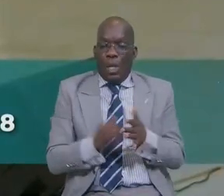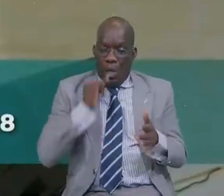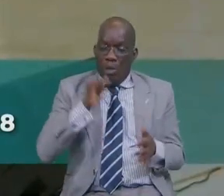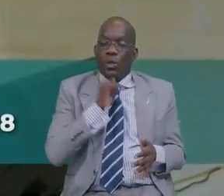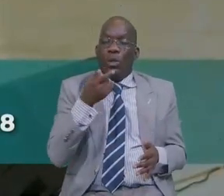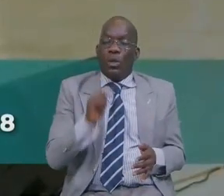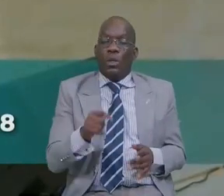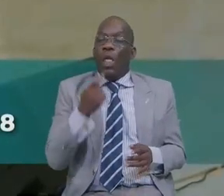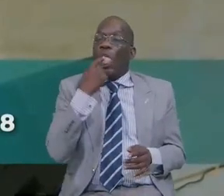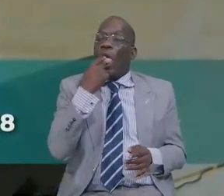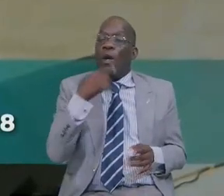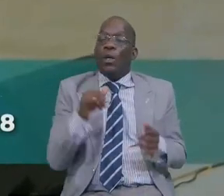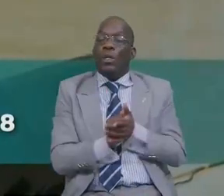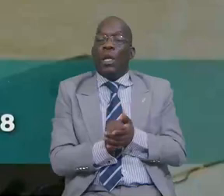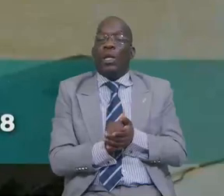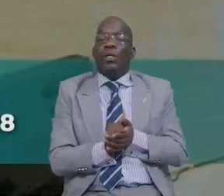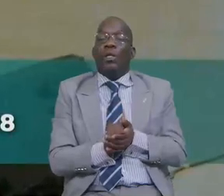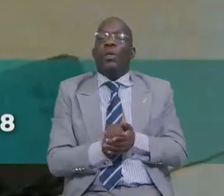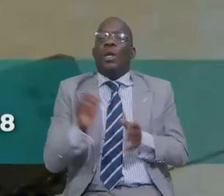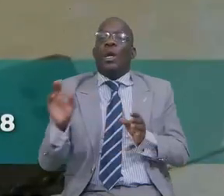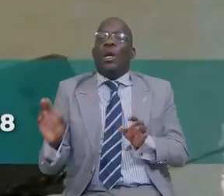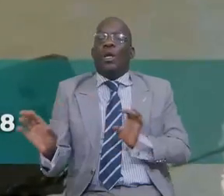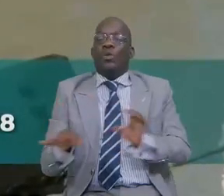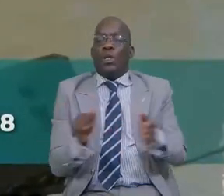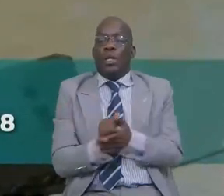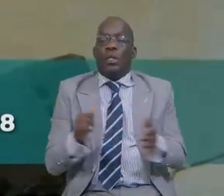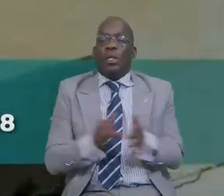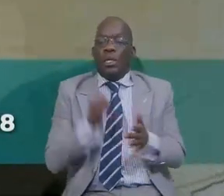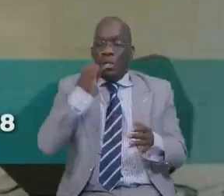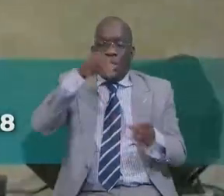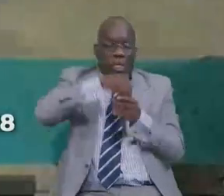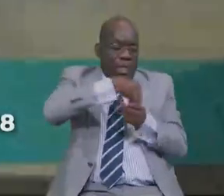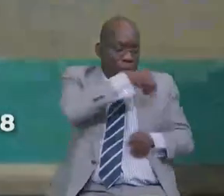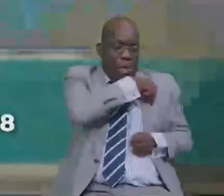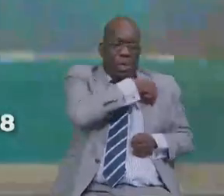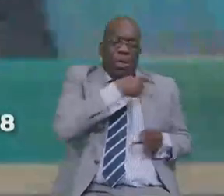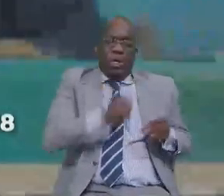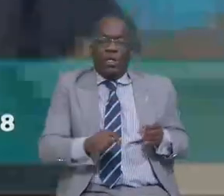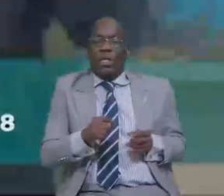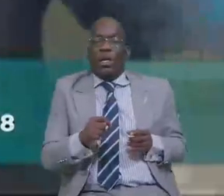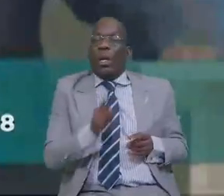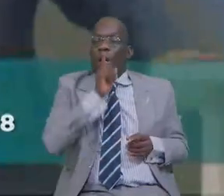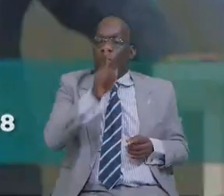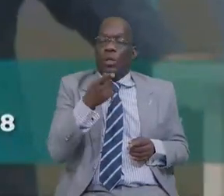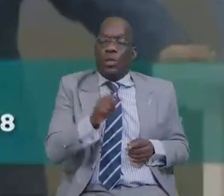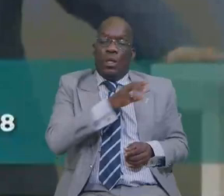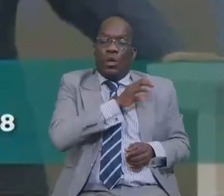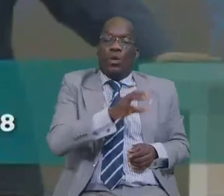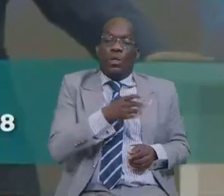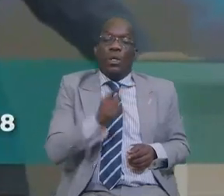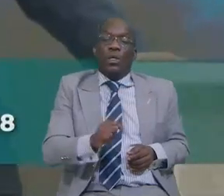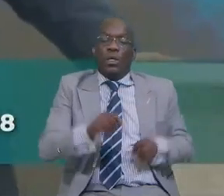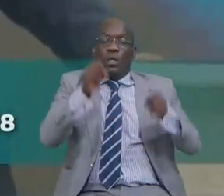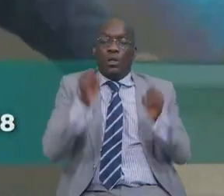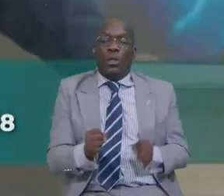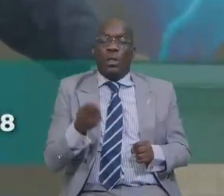pas la langue qui produit cela, c'est l'homme intérieur. L'assurance et le courage,